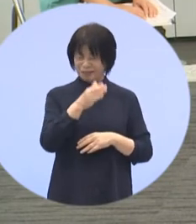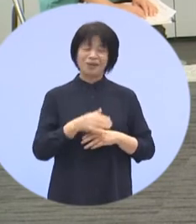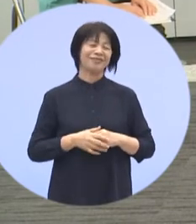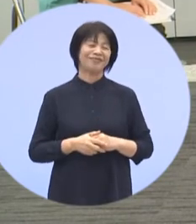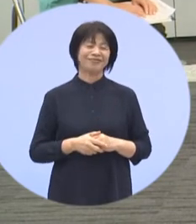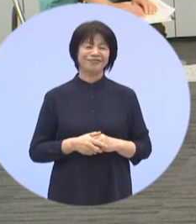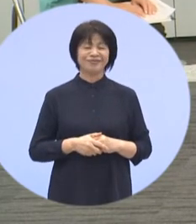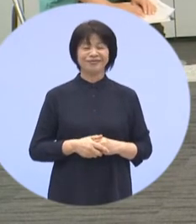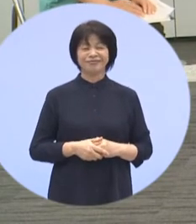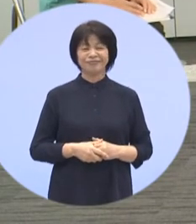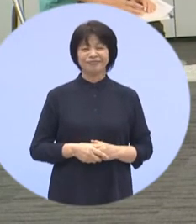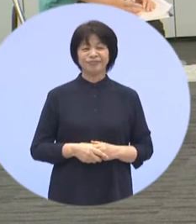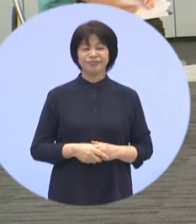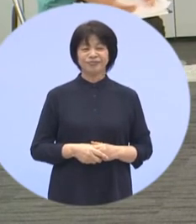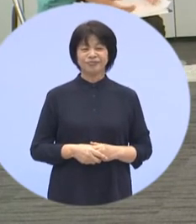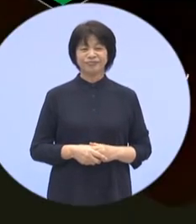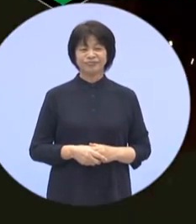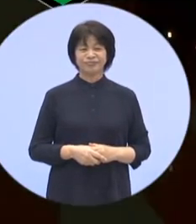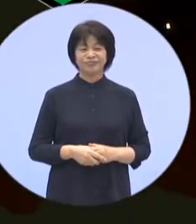思います。